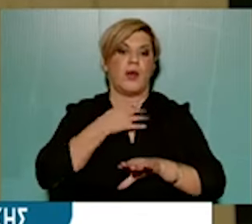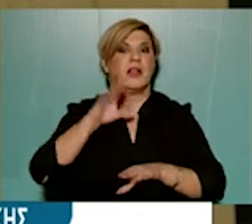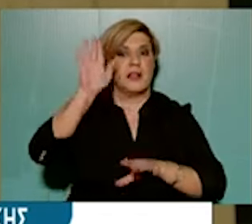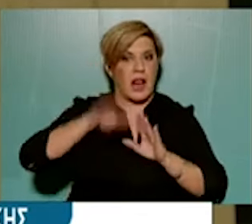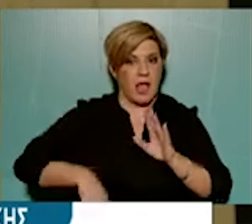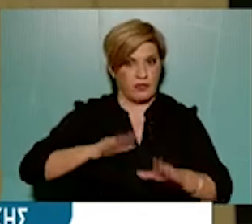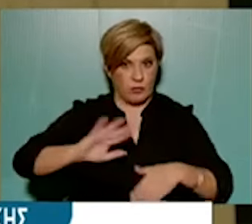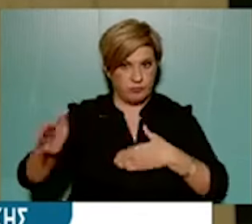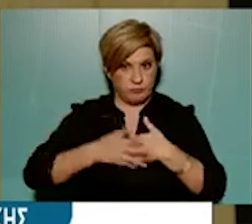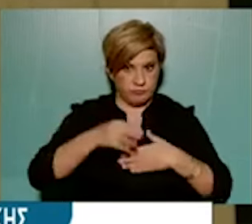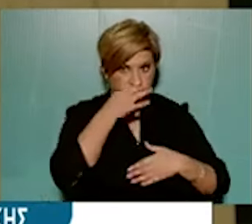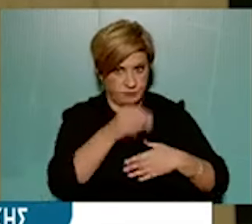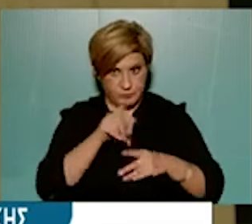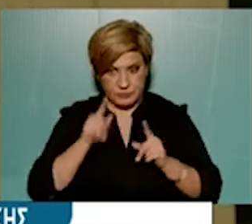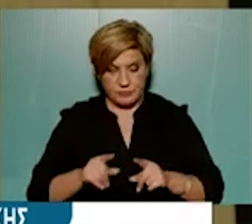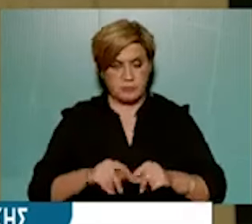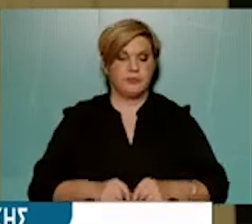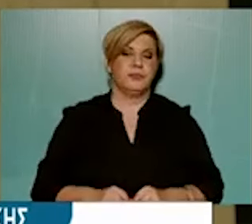κάτι τελευταίο για να κλείσω.